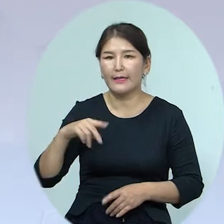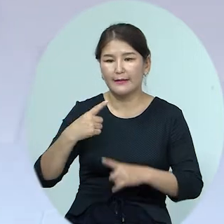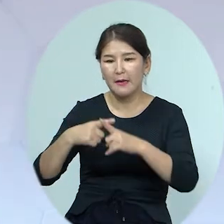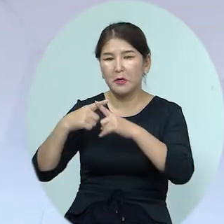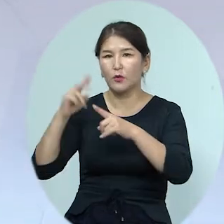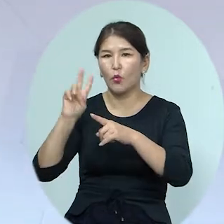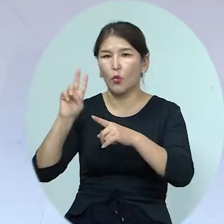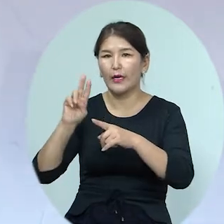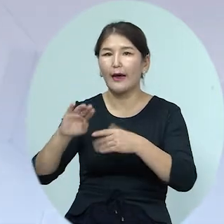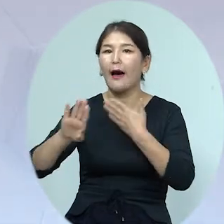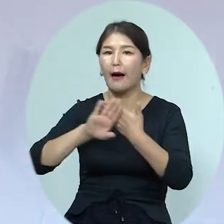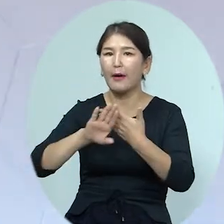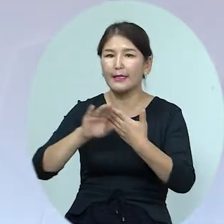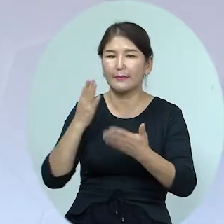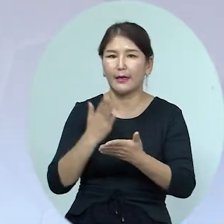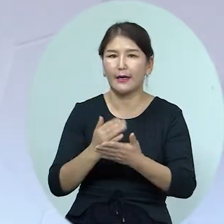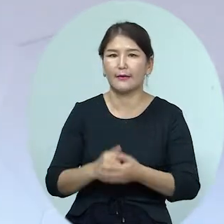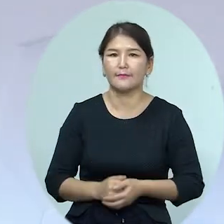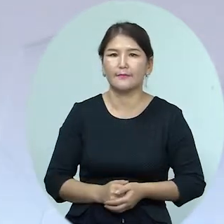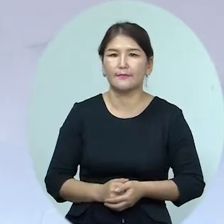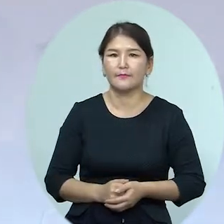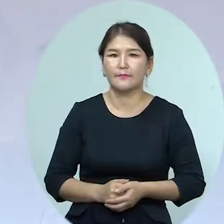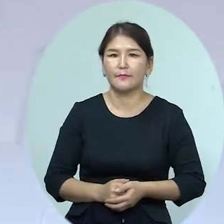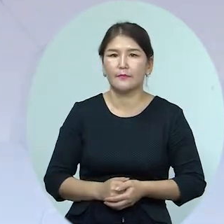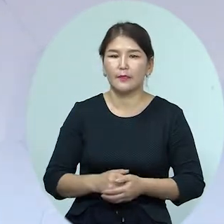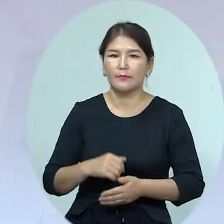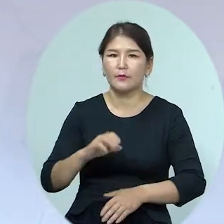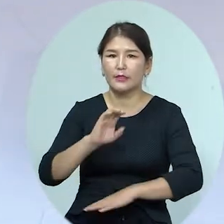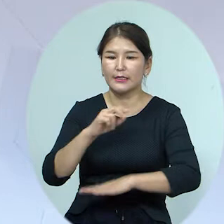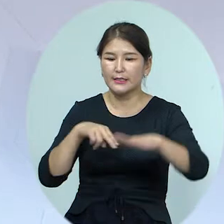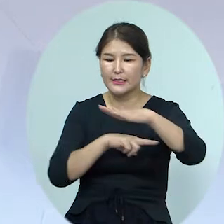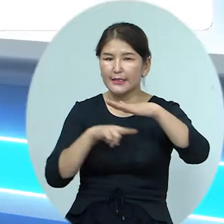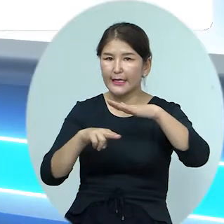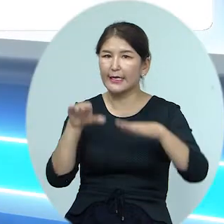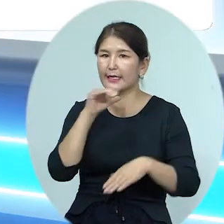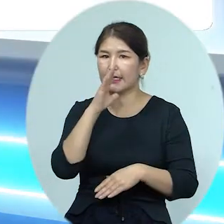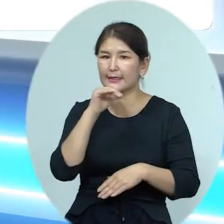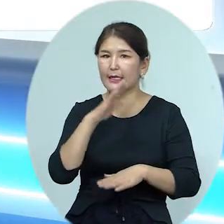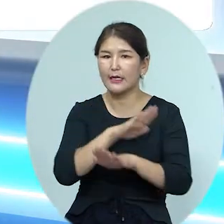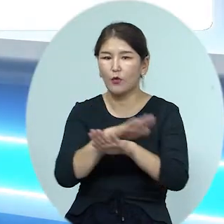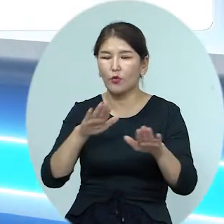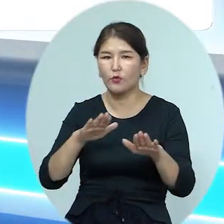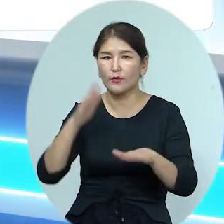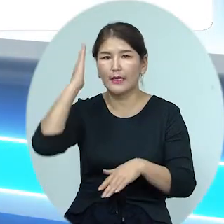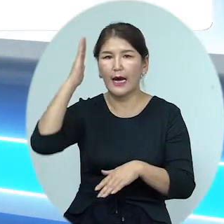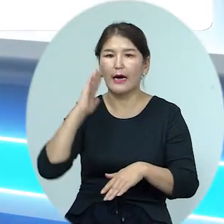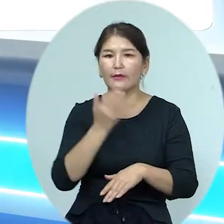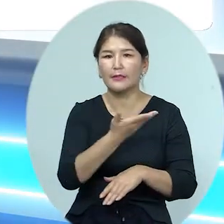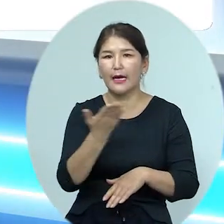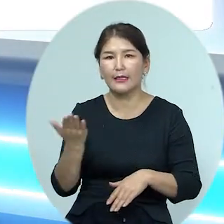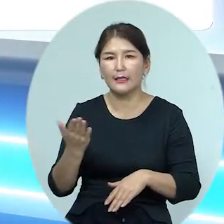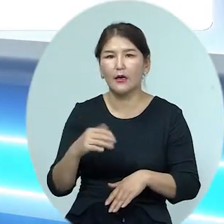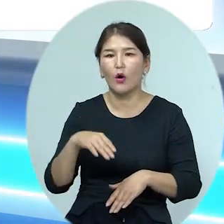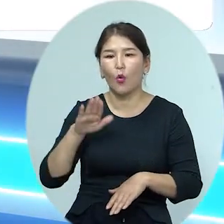байх боломжтой гэдгийг та бүхэнд дуулгамаар байна. Ийм учраас сургуулийн өмнөх насны хүүхдүүдтэй эцэг эхчүүд